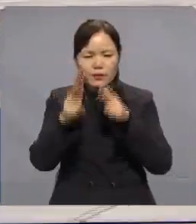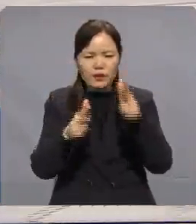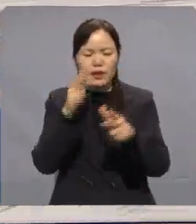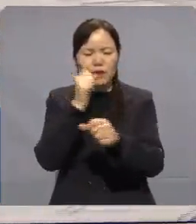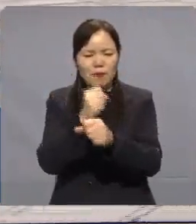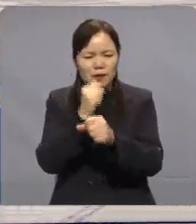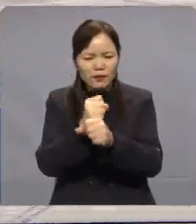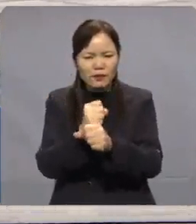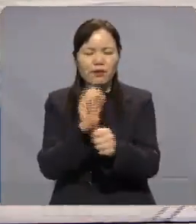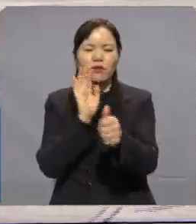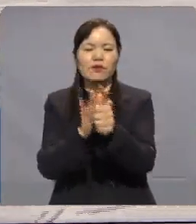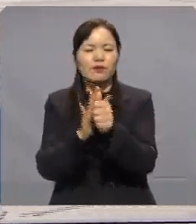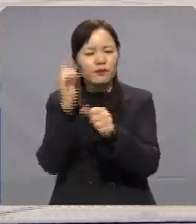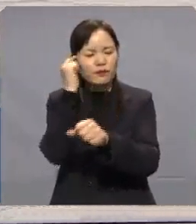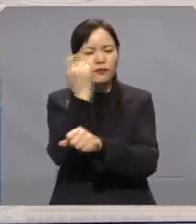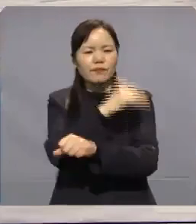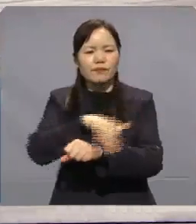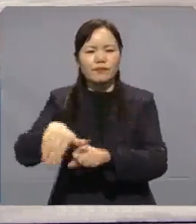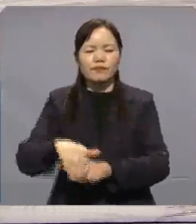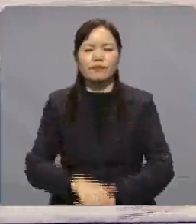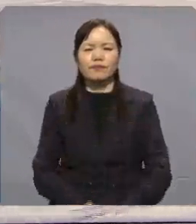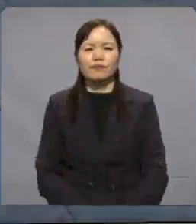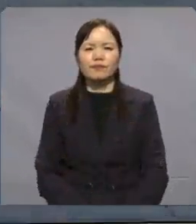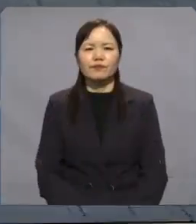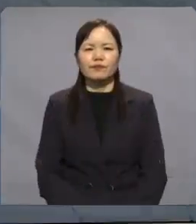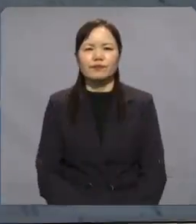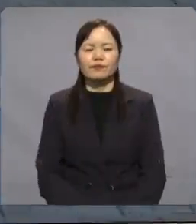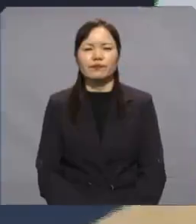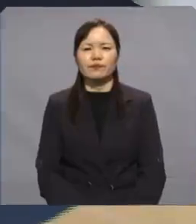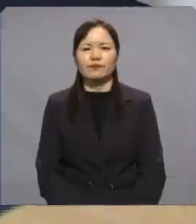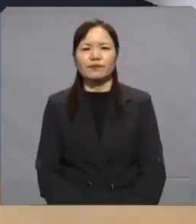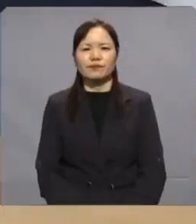창출을 촉진하기로 했습니다. 최한성 기자입니다.